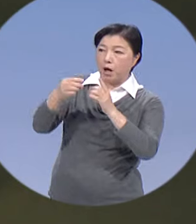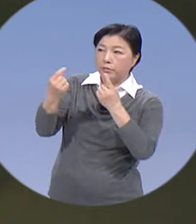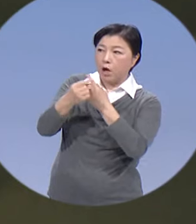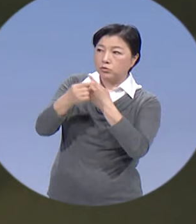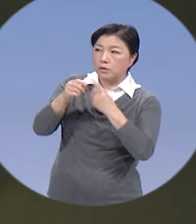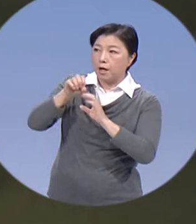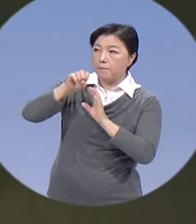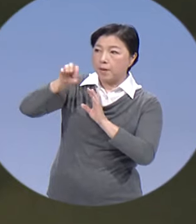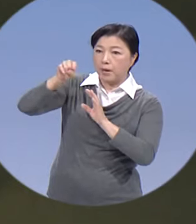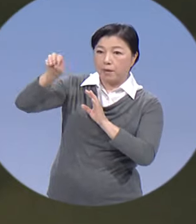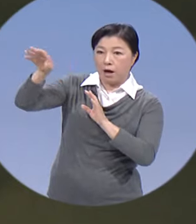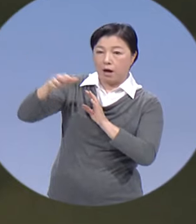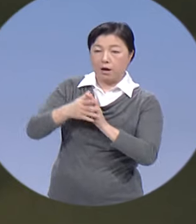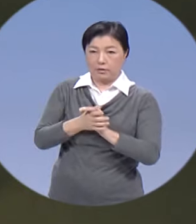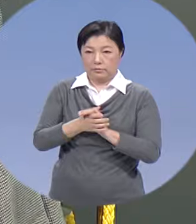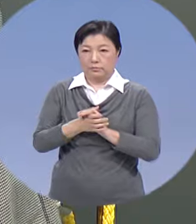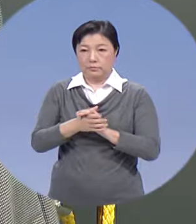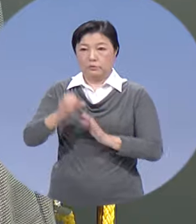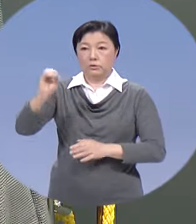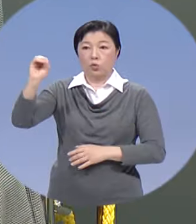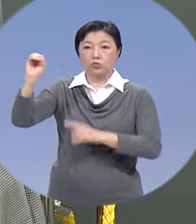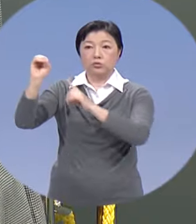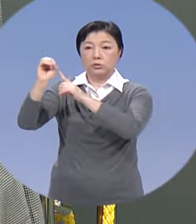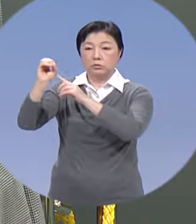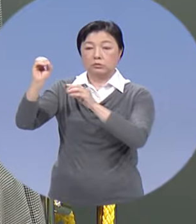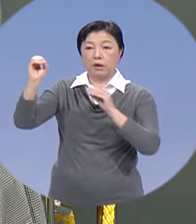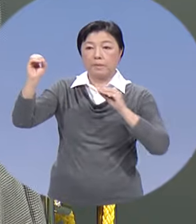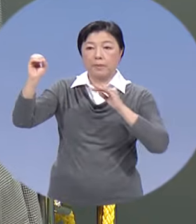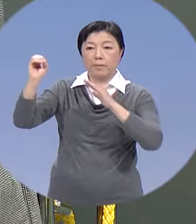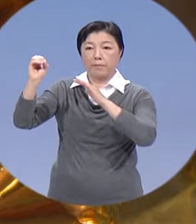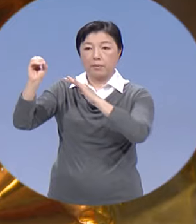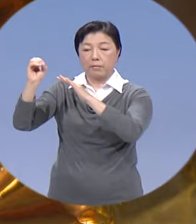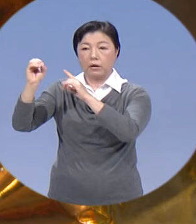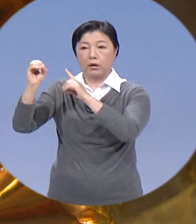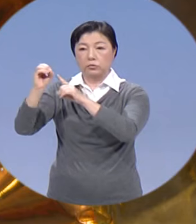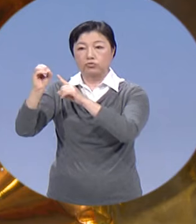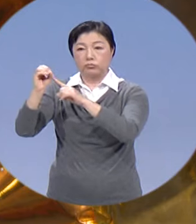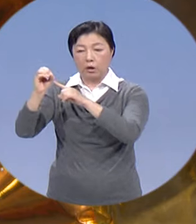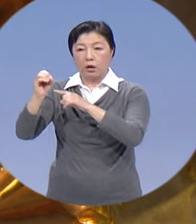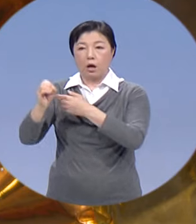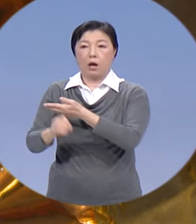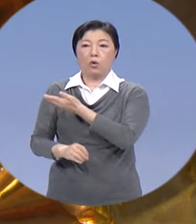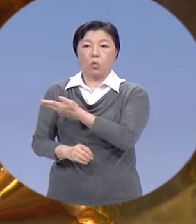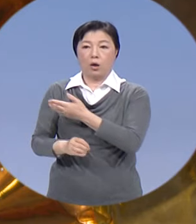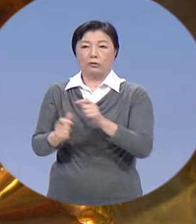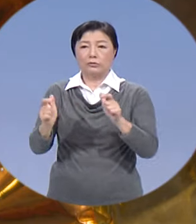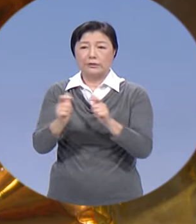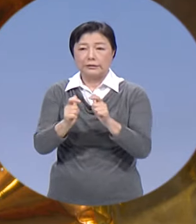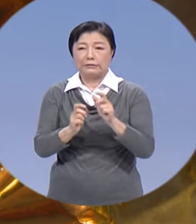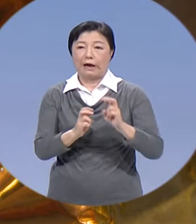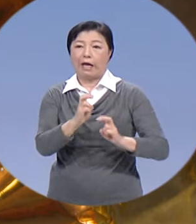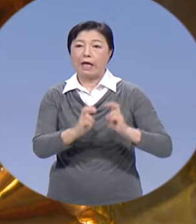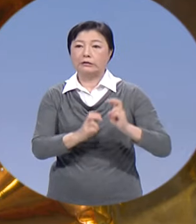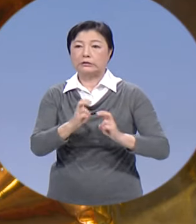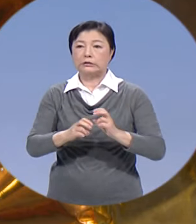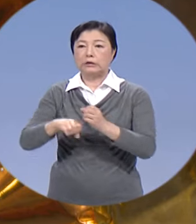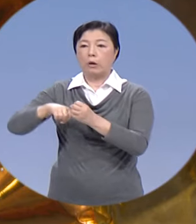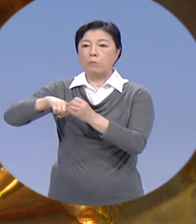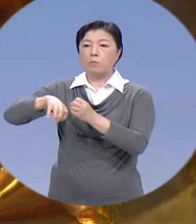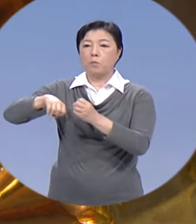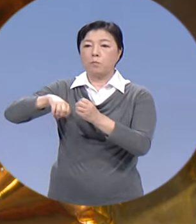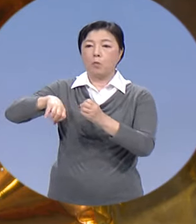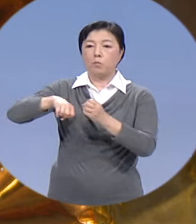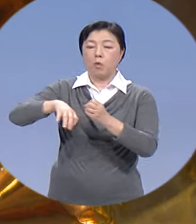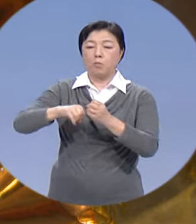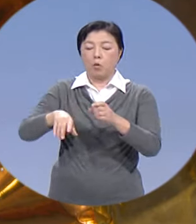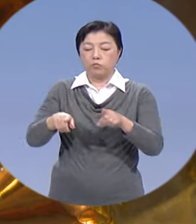という指令の電波を出します。指令を受けた衛星はスラスターという小さなエンジンを噴射して正しい位置